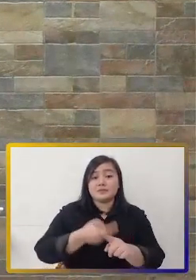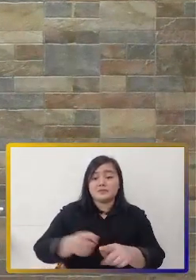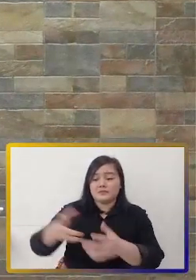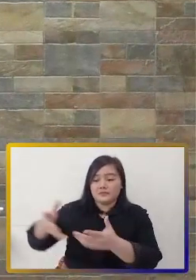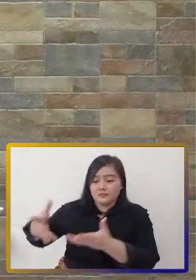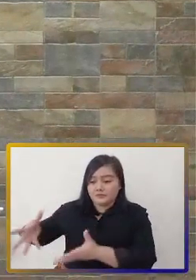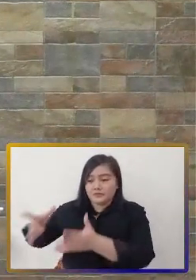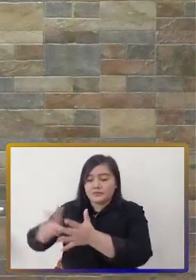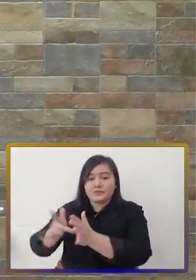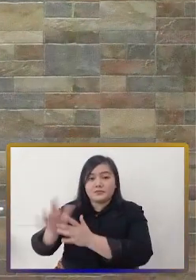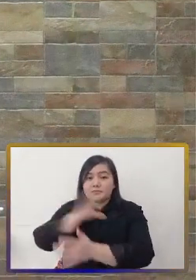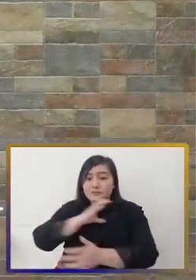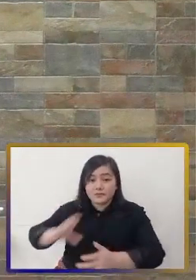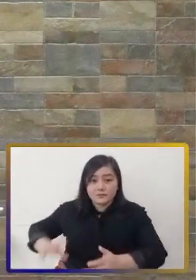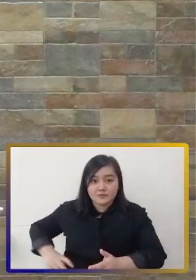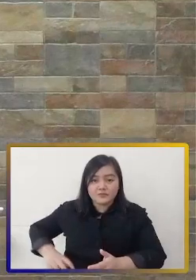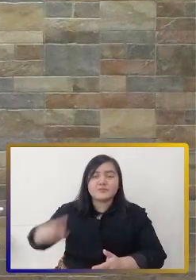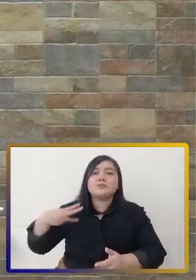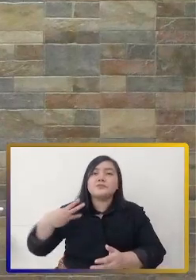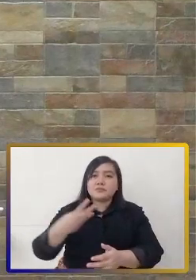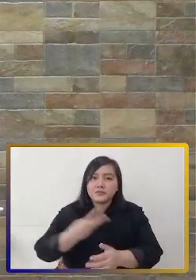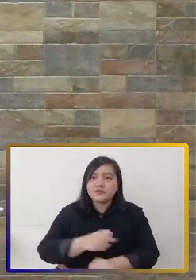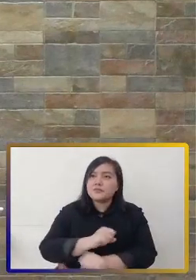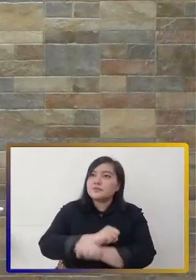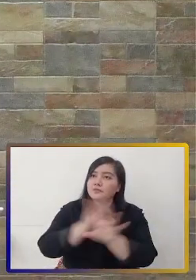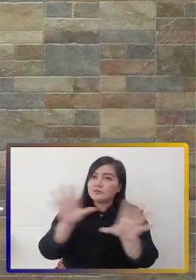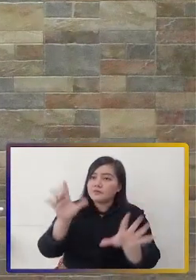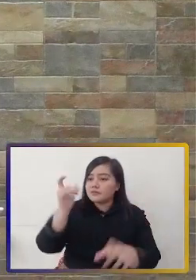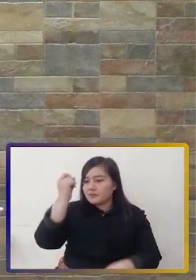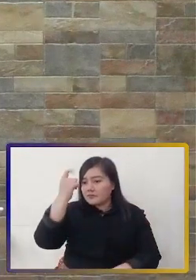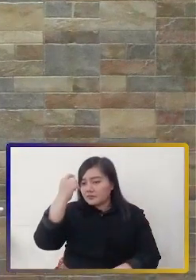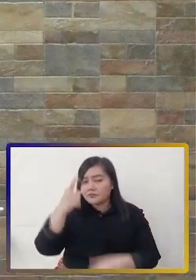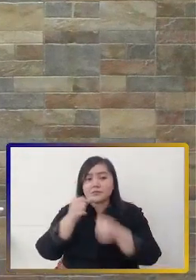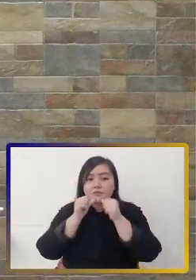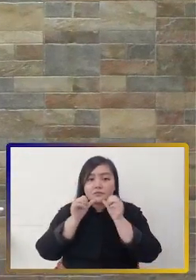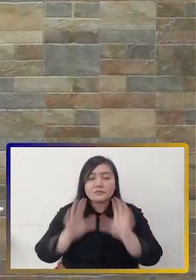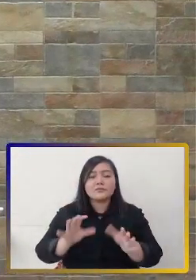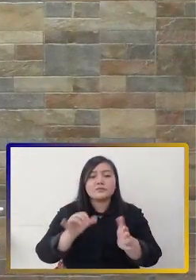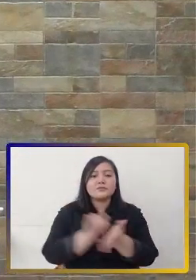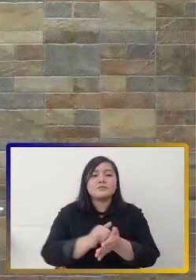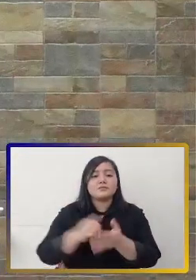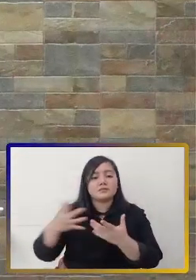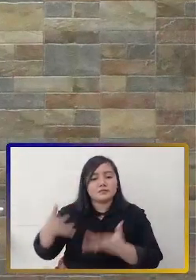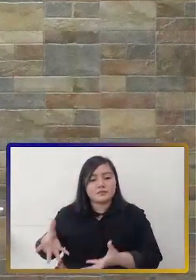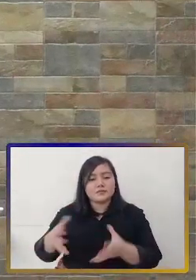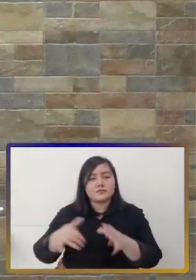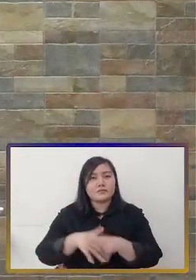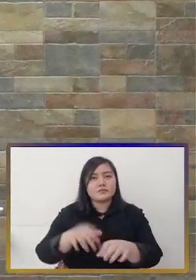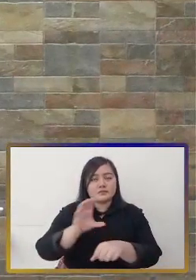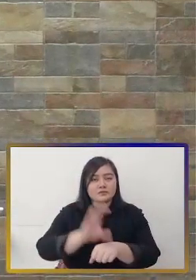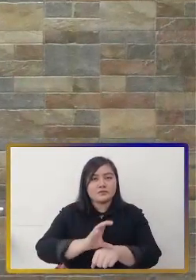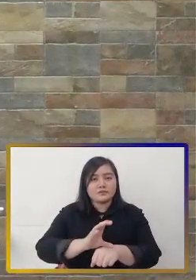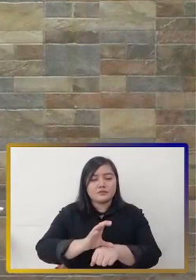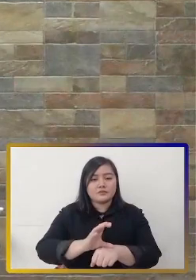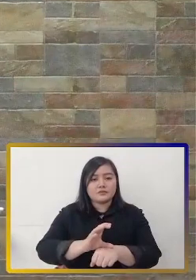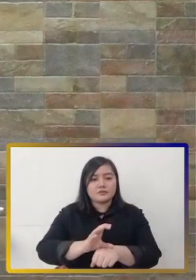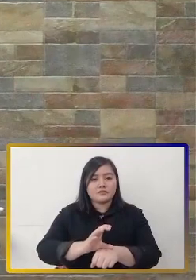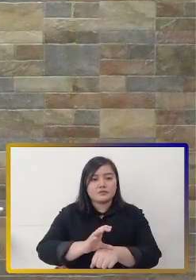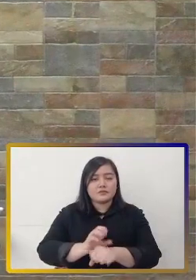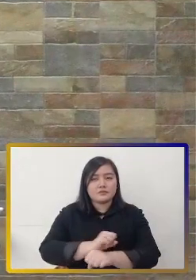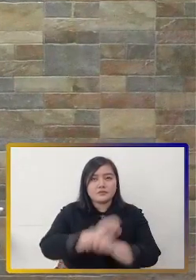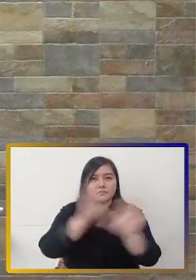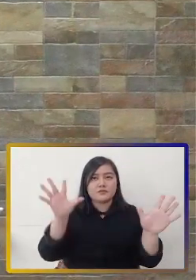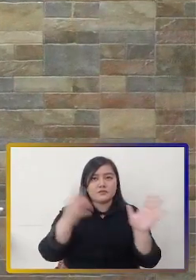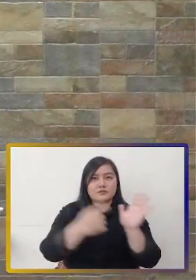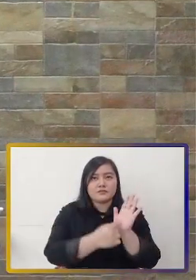mga kapatid, we are clearly or we are blessed na sa ating pong simbahan, it is clearly